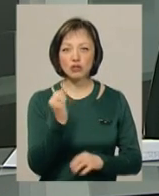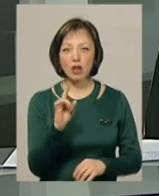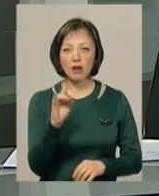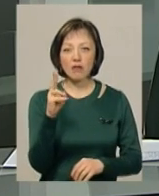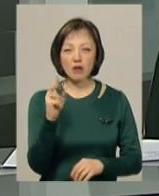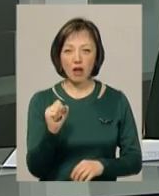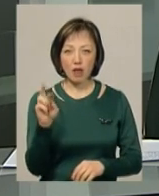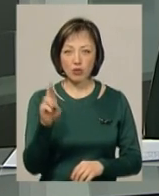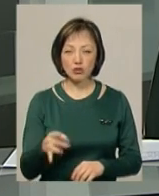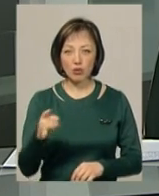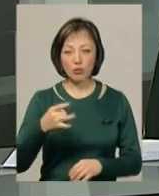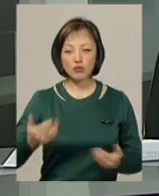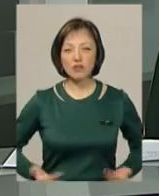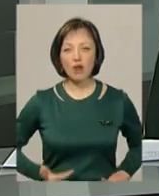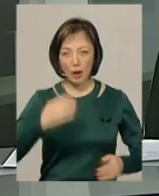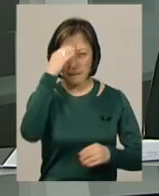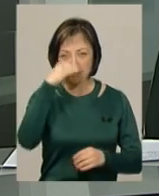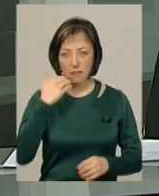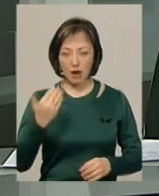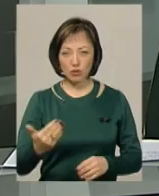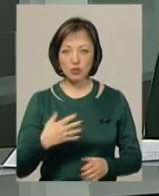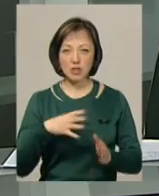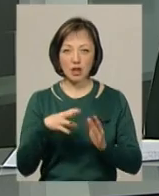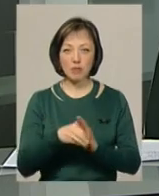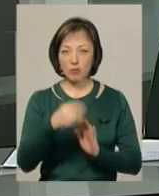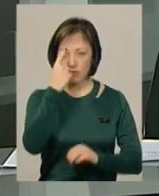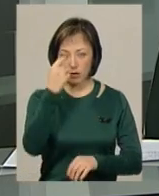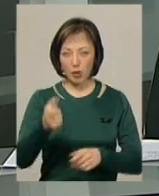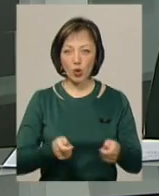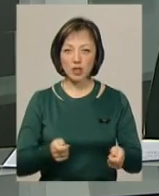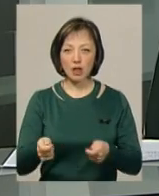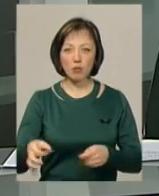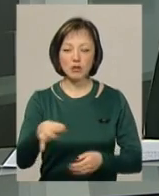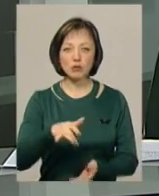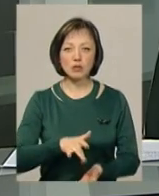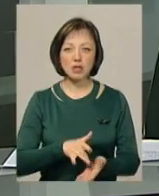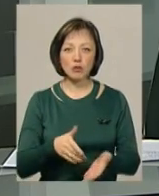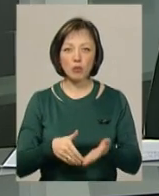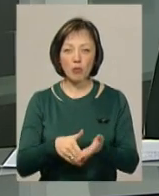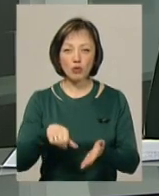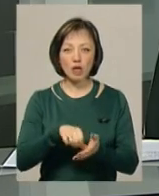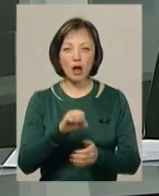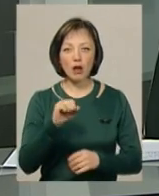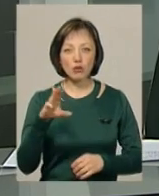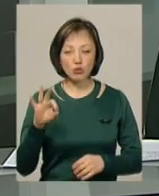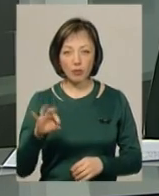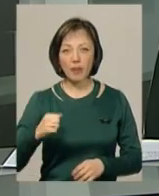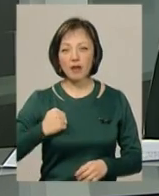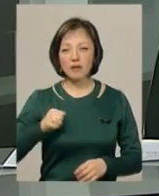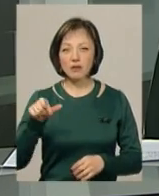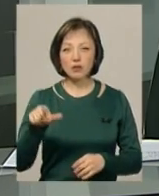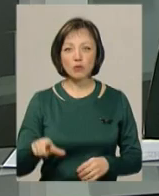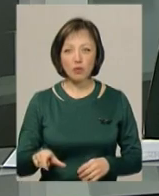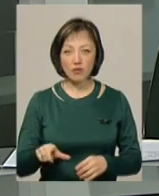батько загиблого. Про це нам повідомила координатор обласного центру допомоги учасникам АТО Наталія Дзекар. Нагадаю, атовець Олександр Казміров